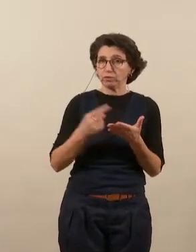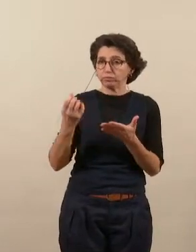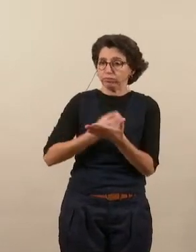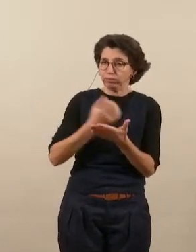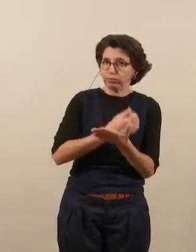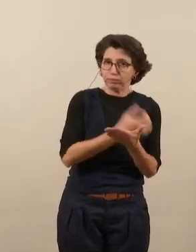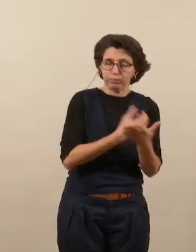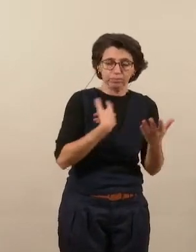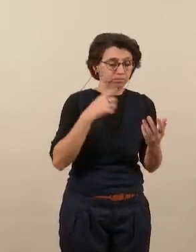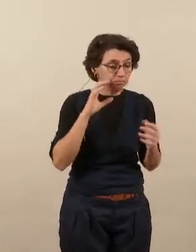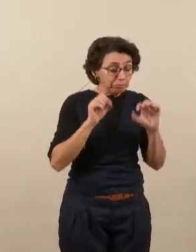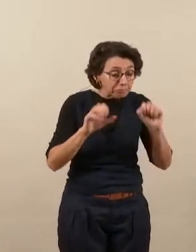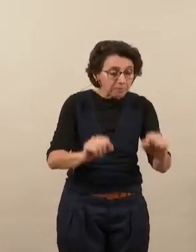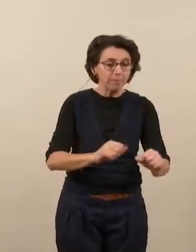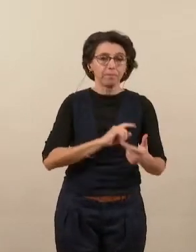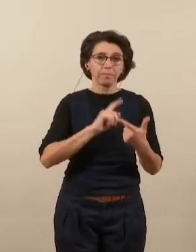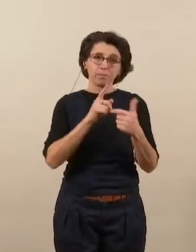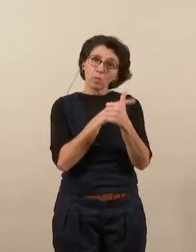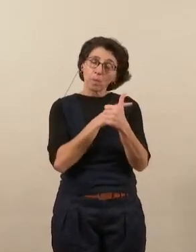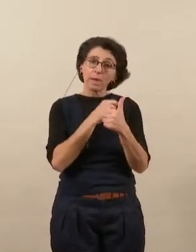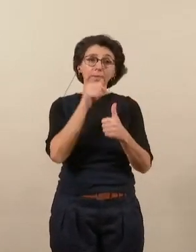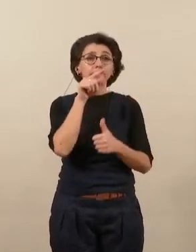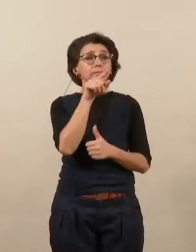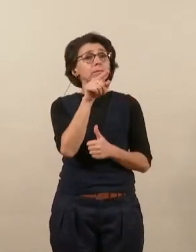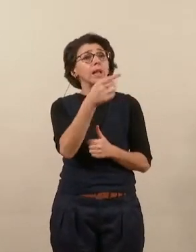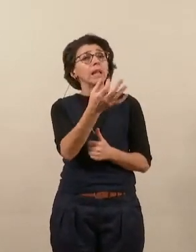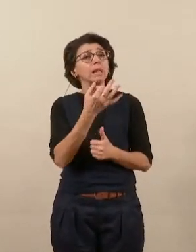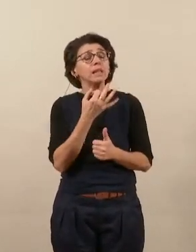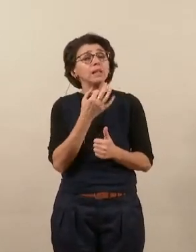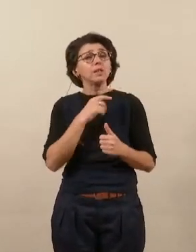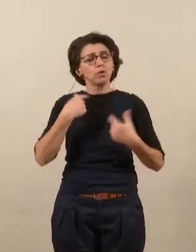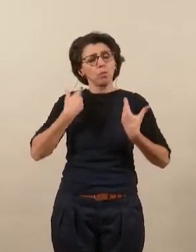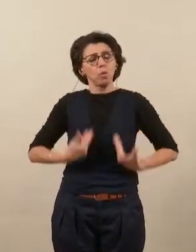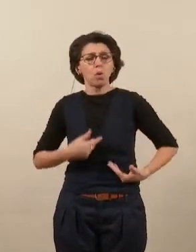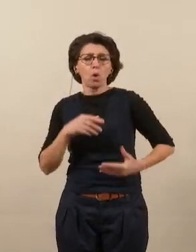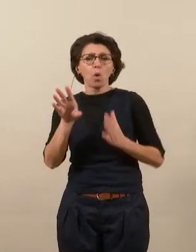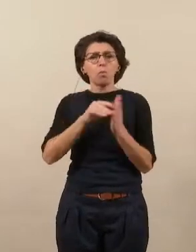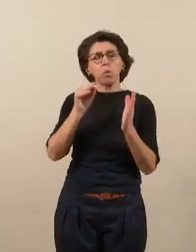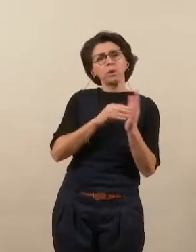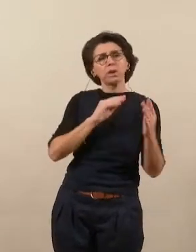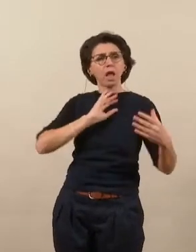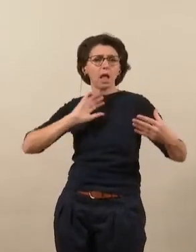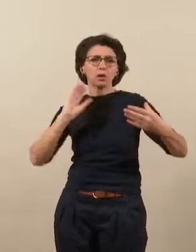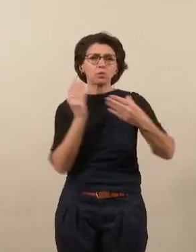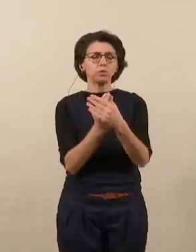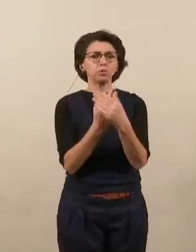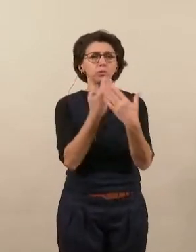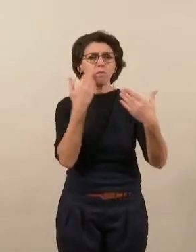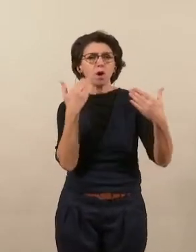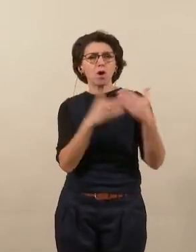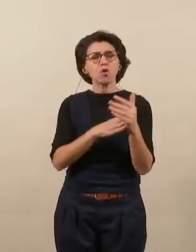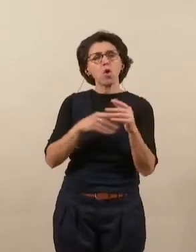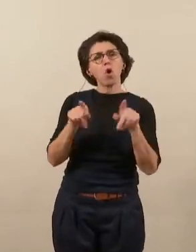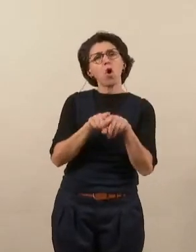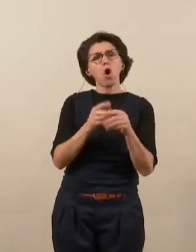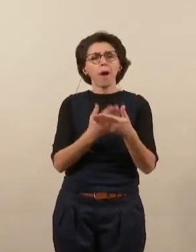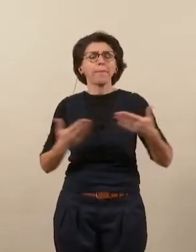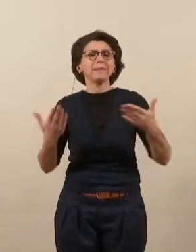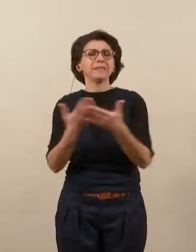vous dites être le modèle d'inclusion et de lutte contre les précarités, on apprend dans ce rapport qu'en